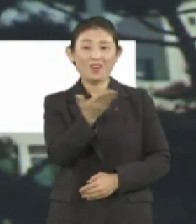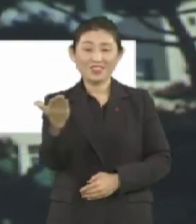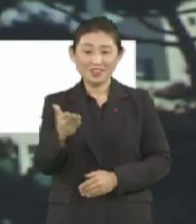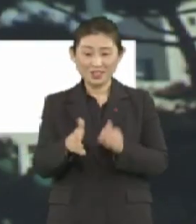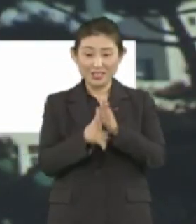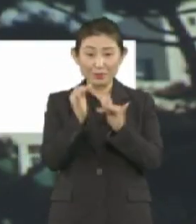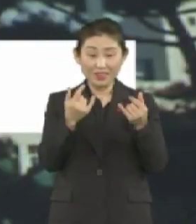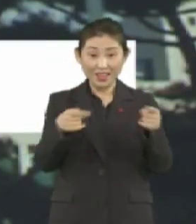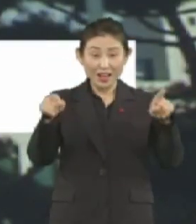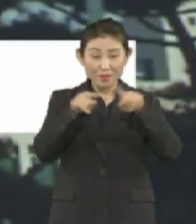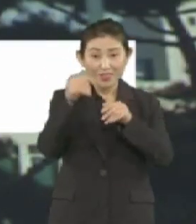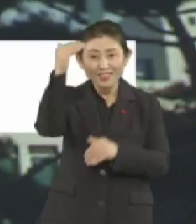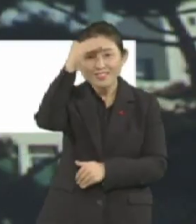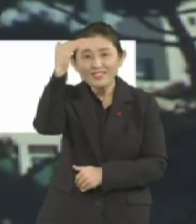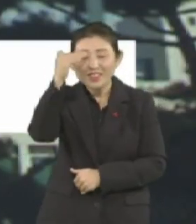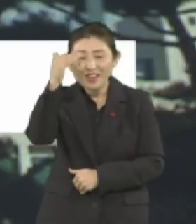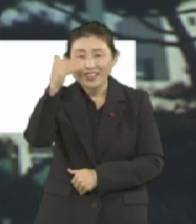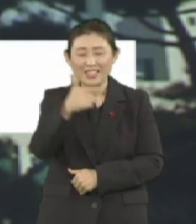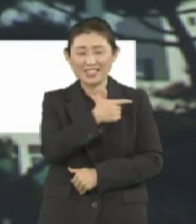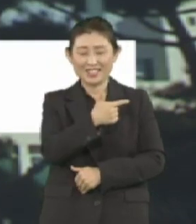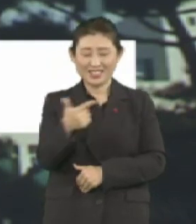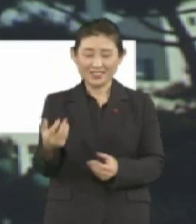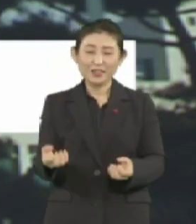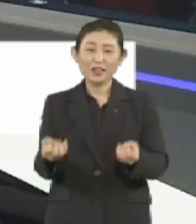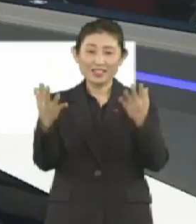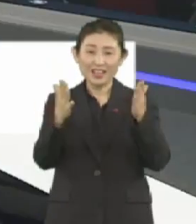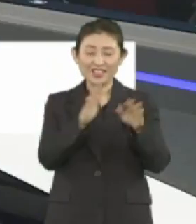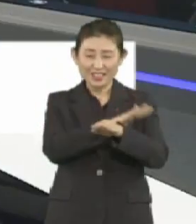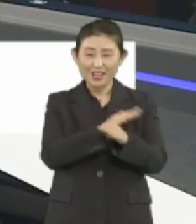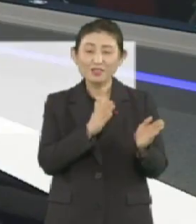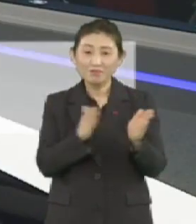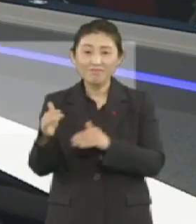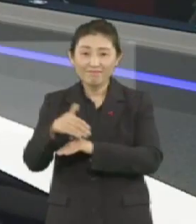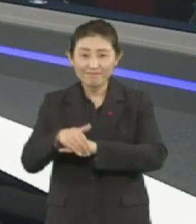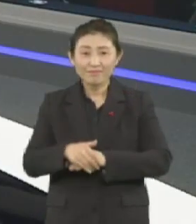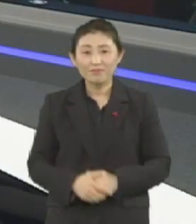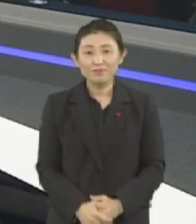시민들도 함께 참여하고 즐기는 그런 대회가 될 수 있도록 만들어